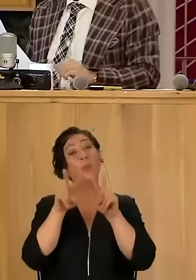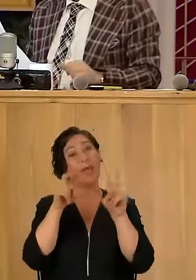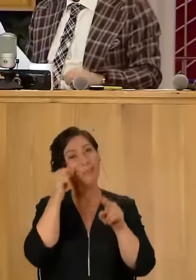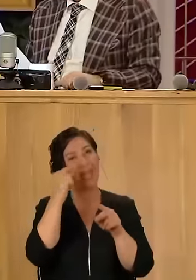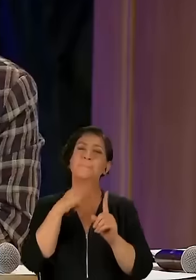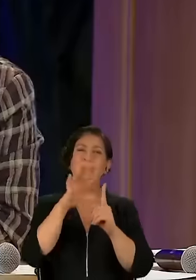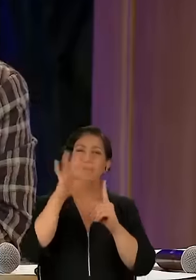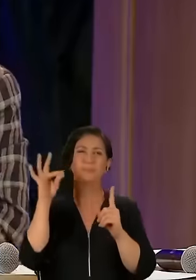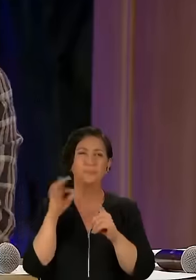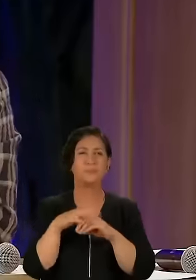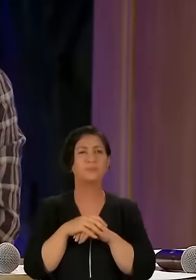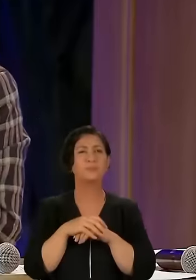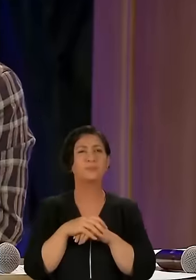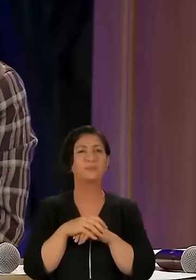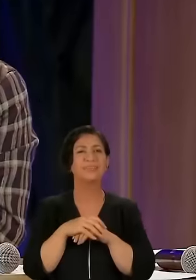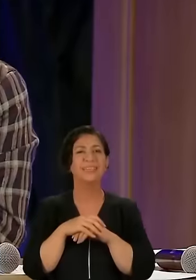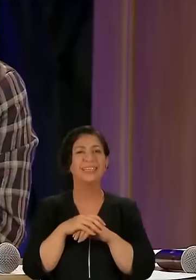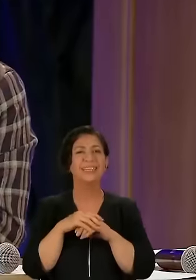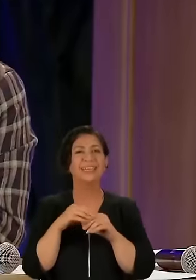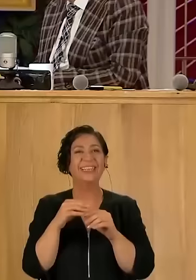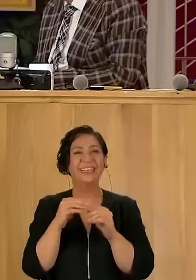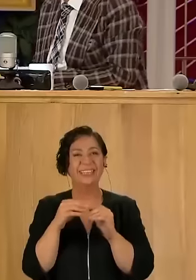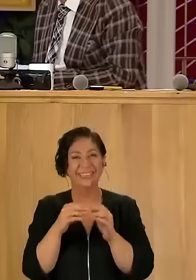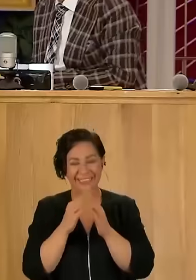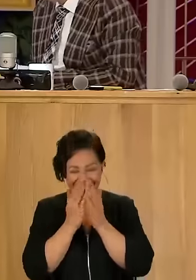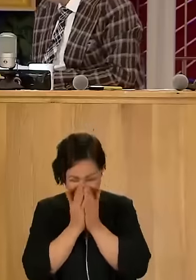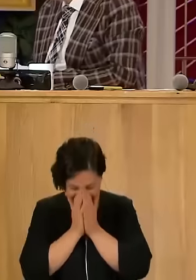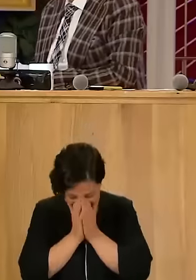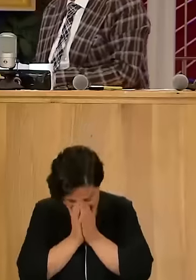sizinki geliyor. Dizden çok yüklen